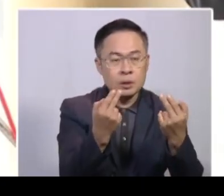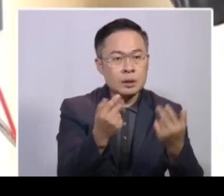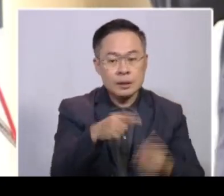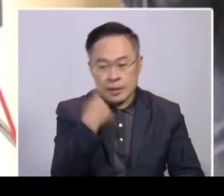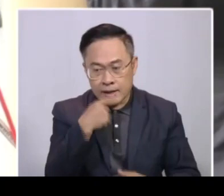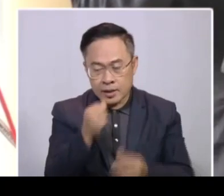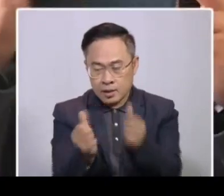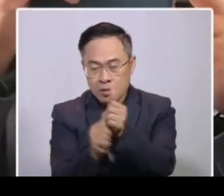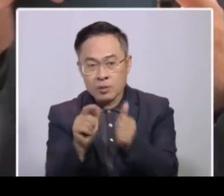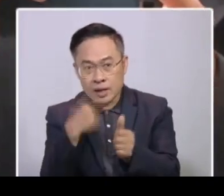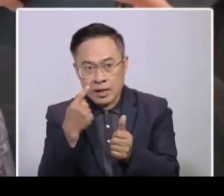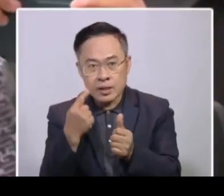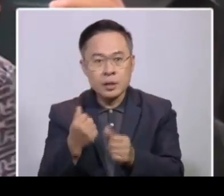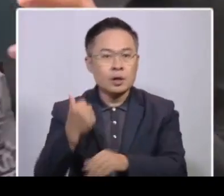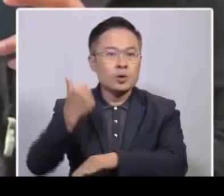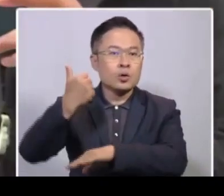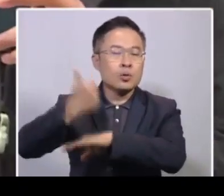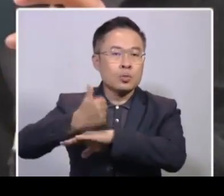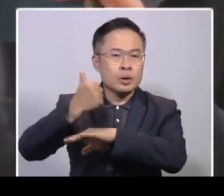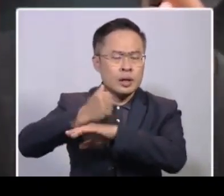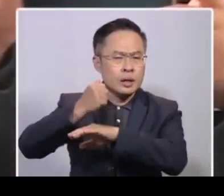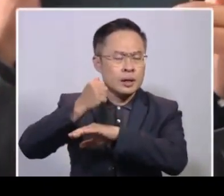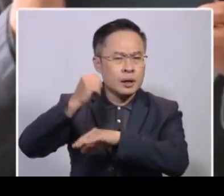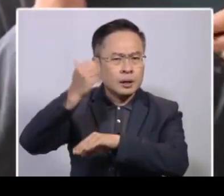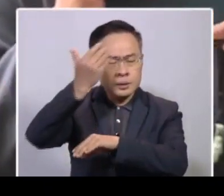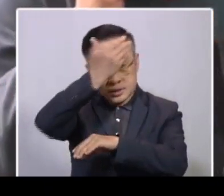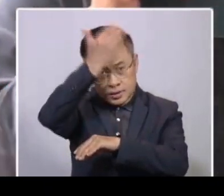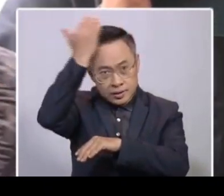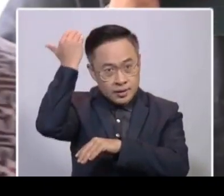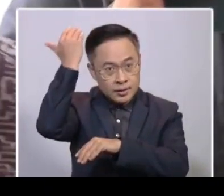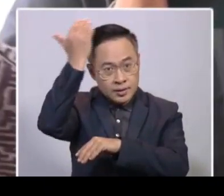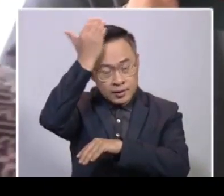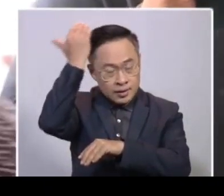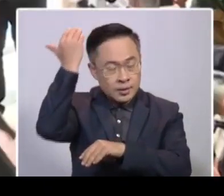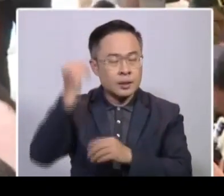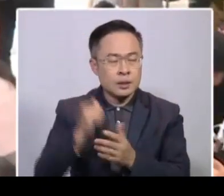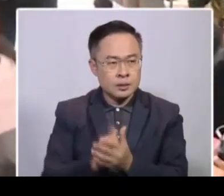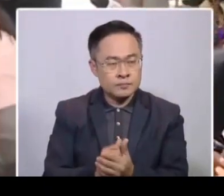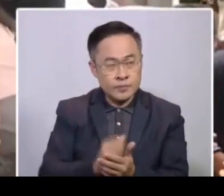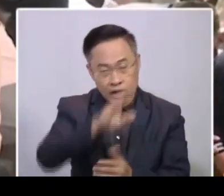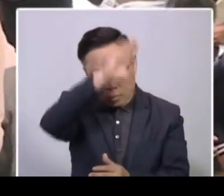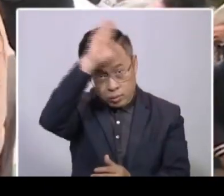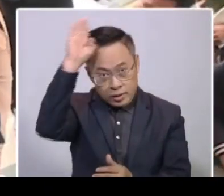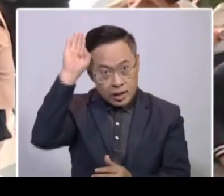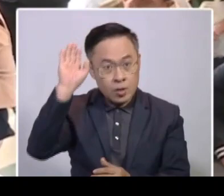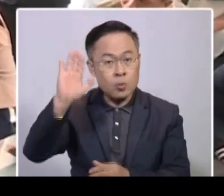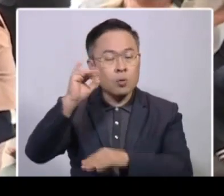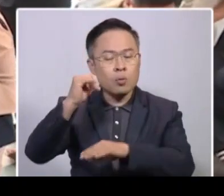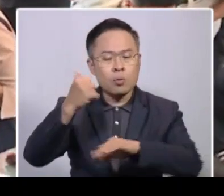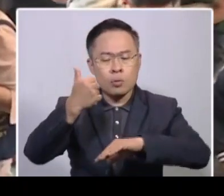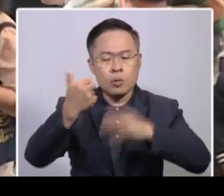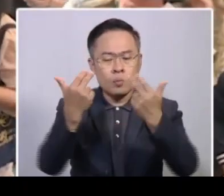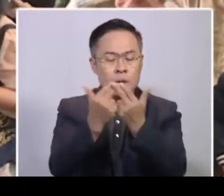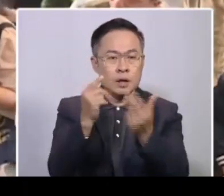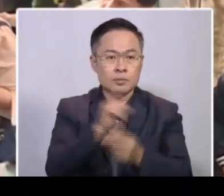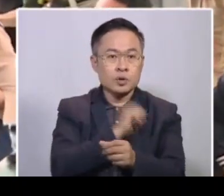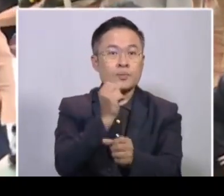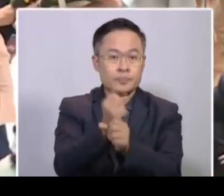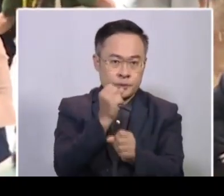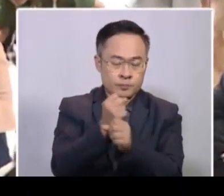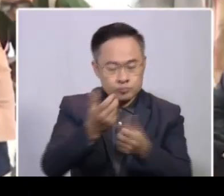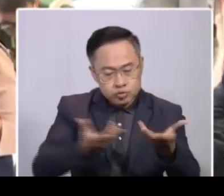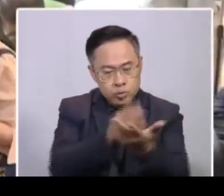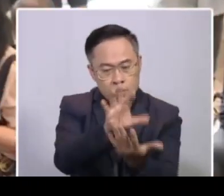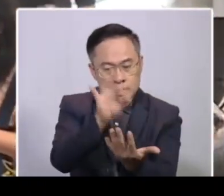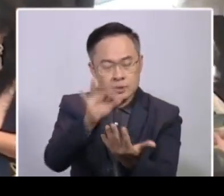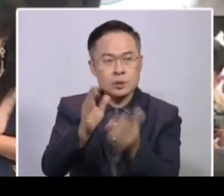ของหัวหน้าพรรคที่จะพูดคุยกับกรรมการบริหารพรรคซึ่งจะมีการประชุมกันในเร็วๆนี้และพร้อมประสานงานต่อจากรัฐบาลเดิมที่ทำ